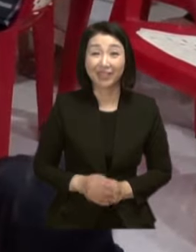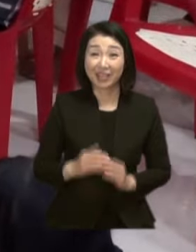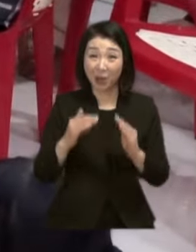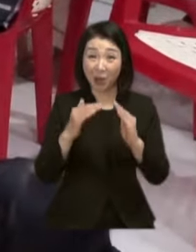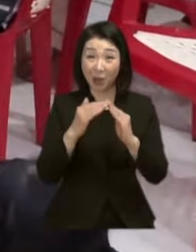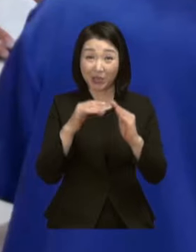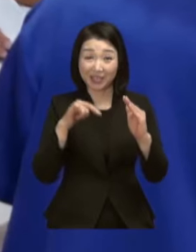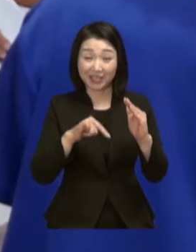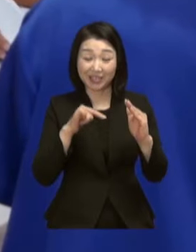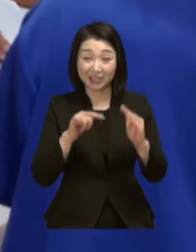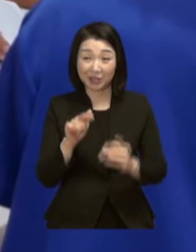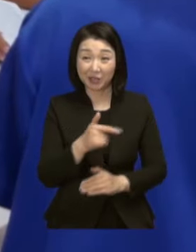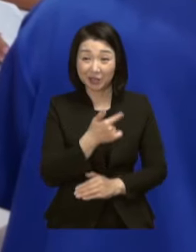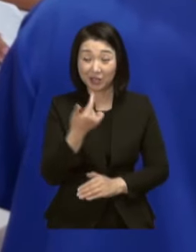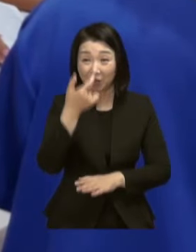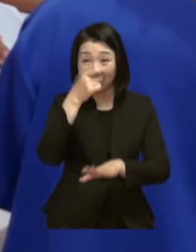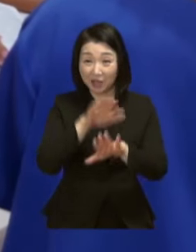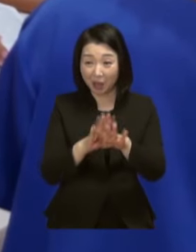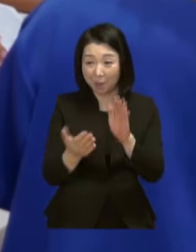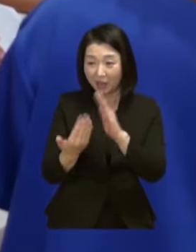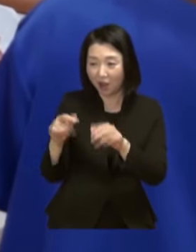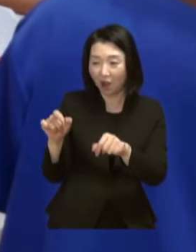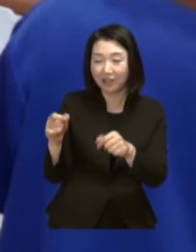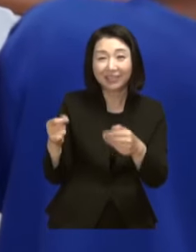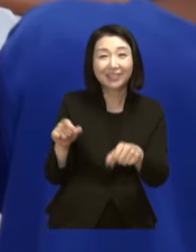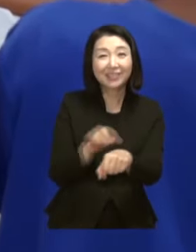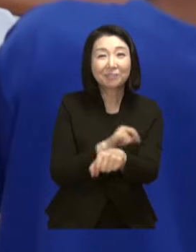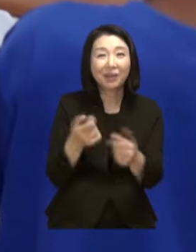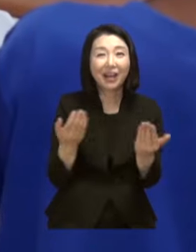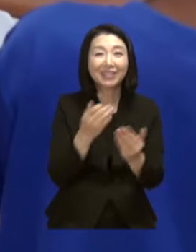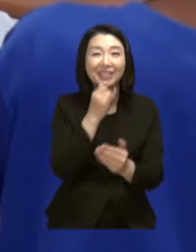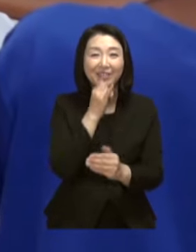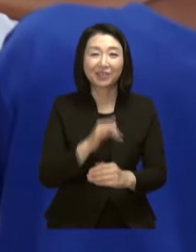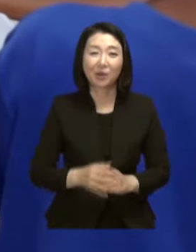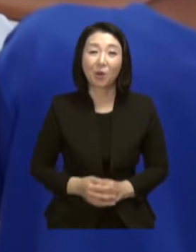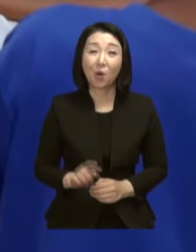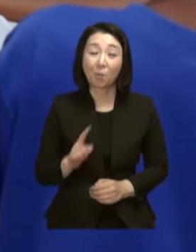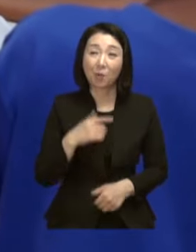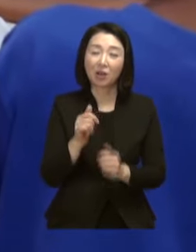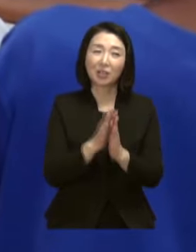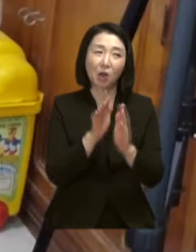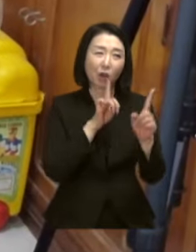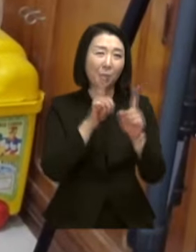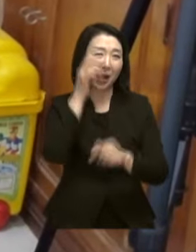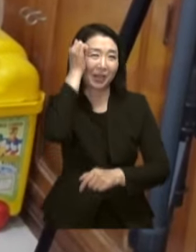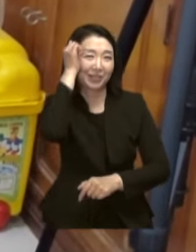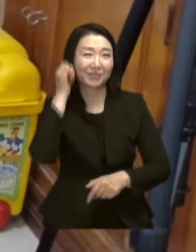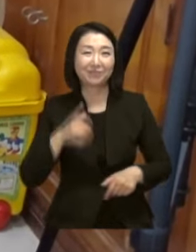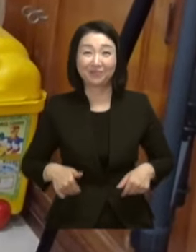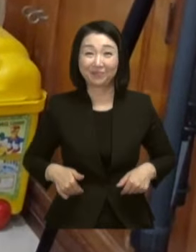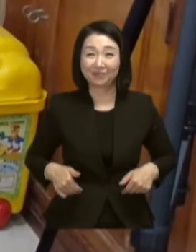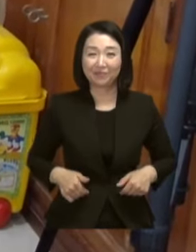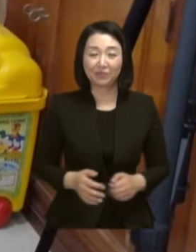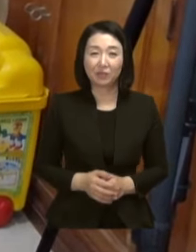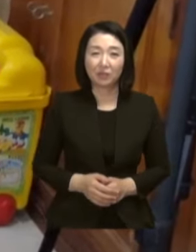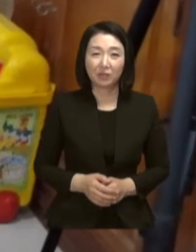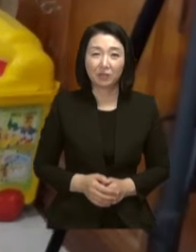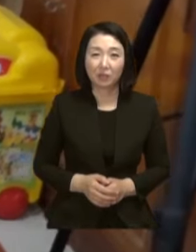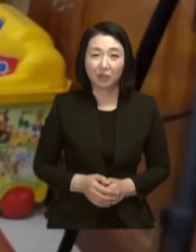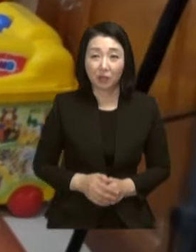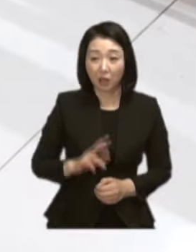해피하우스에서는 저녁 예배 전 아주 특별한 일과가 진행된다. 바로 성경 말씀 외우기. 불교